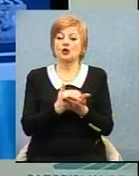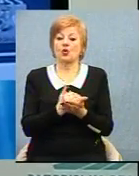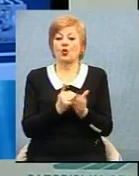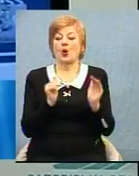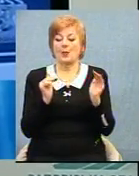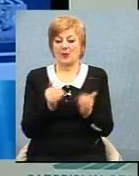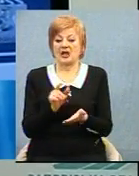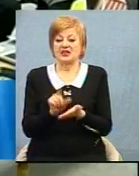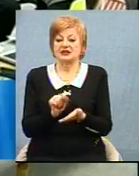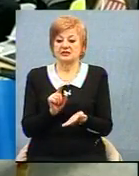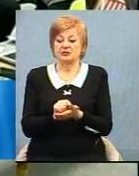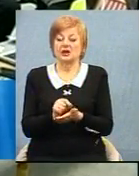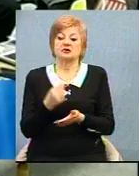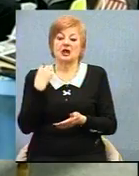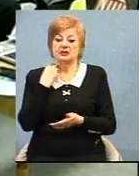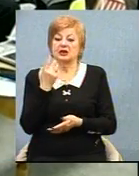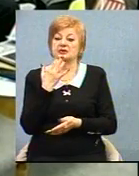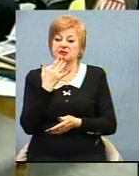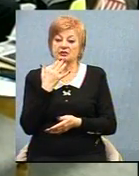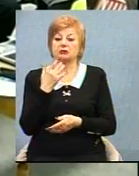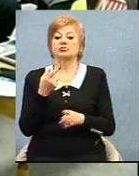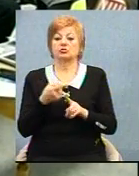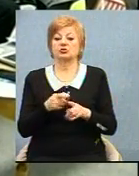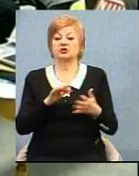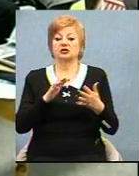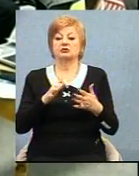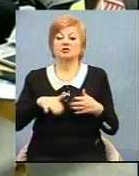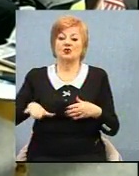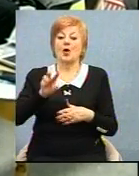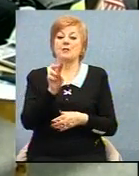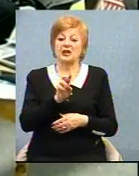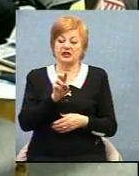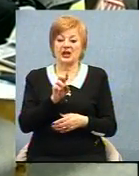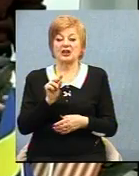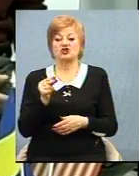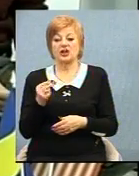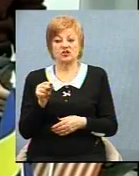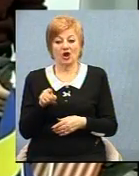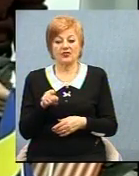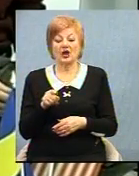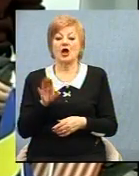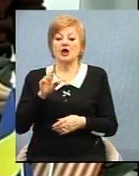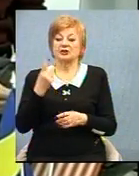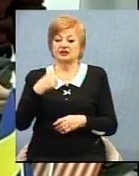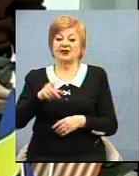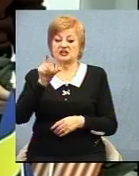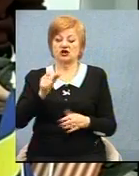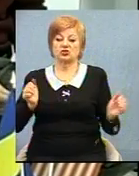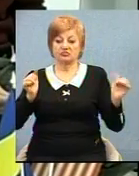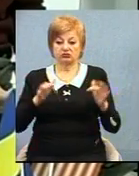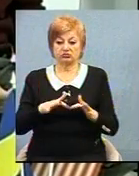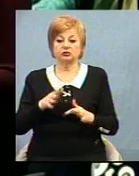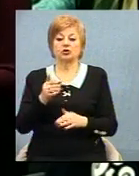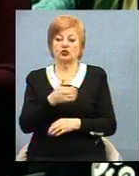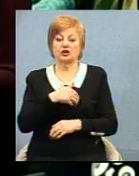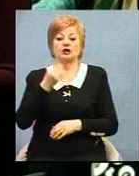стипендій з вивчення англійської мови, окрім Запоріжжя, діє в населених пунктах області – Бердянську та Чернігівці. Перша двадцятка юних запоріжців, бажаючи